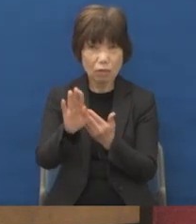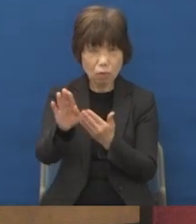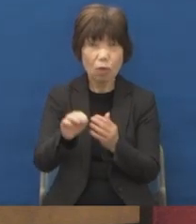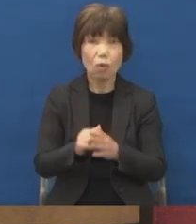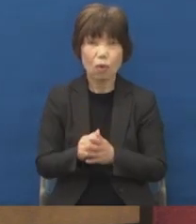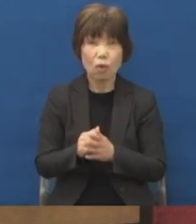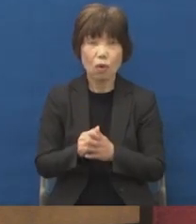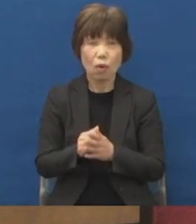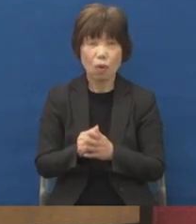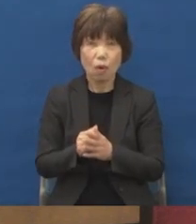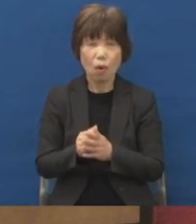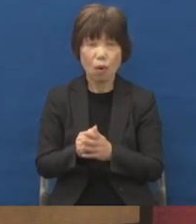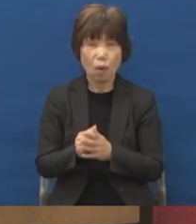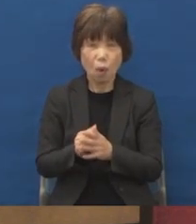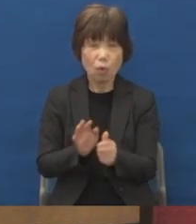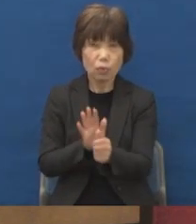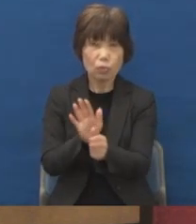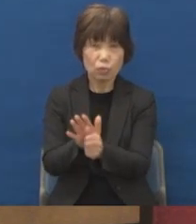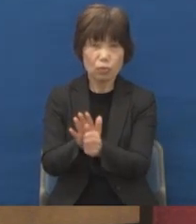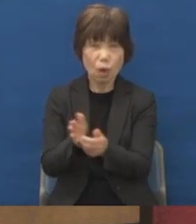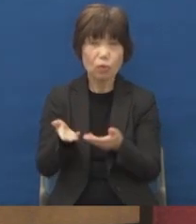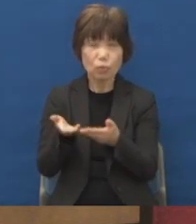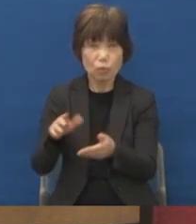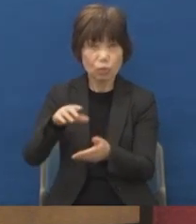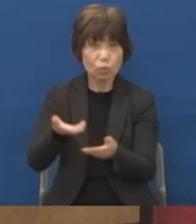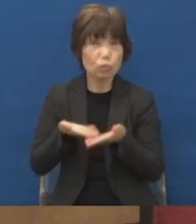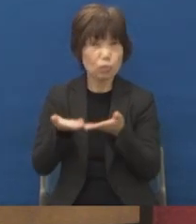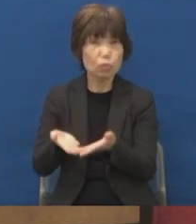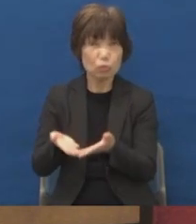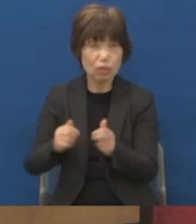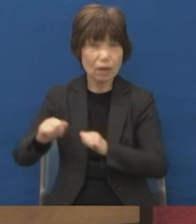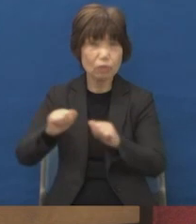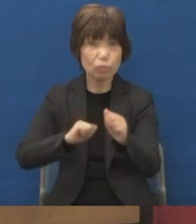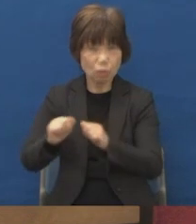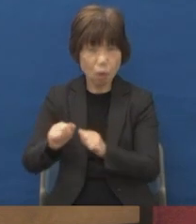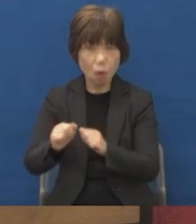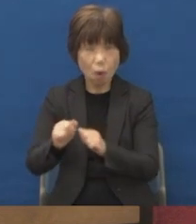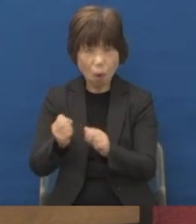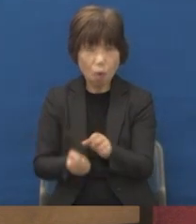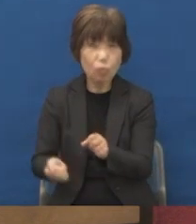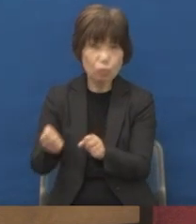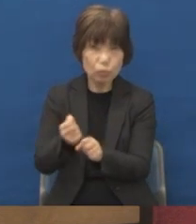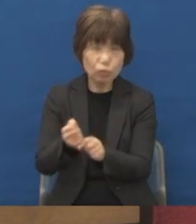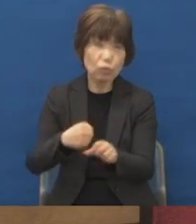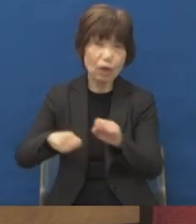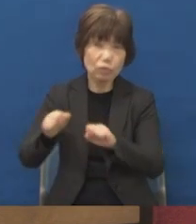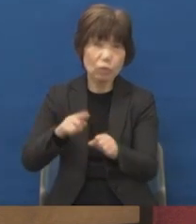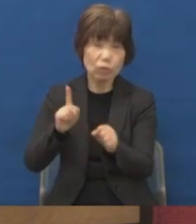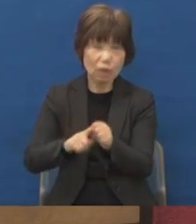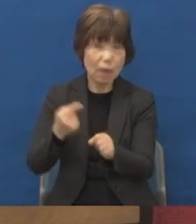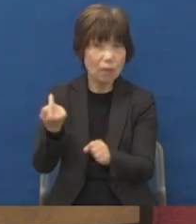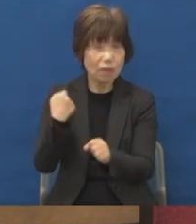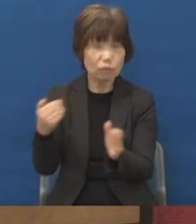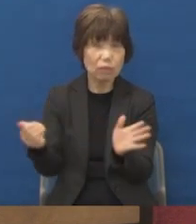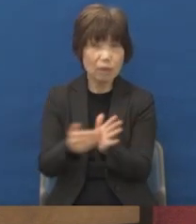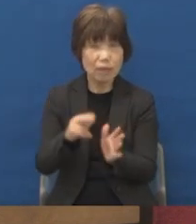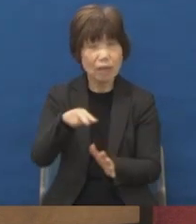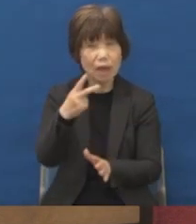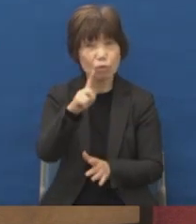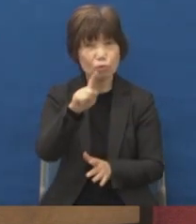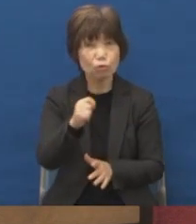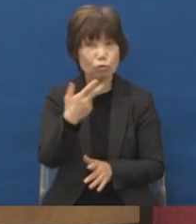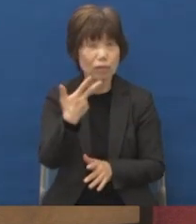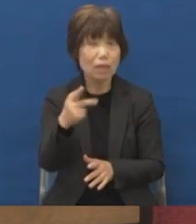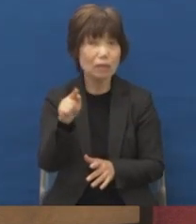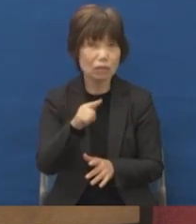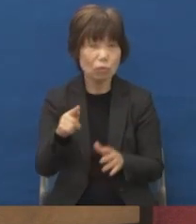急給水活動や水道、下水道の応急復旧作業のため、昨日まで延べ217名もの